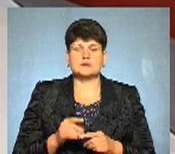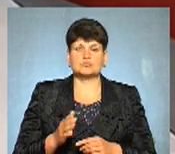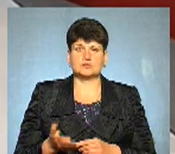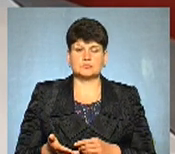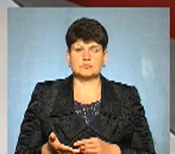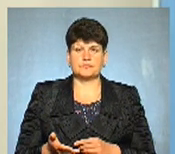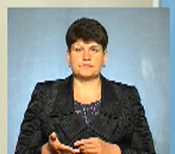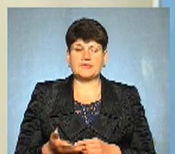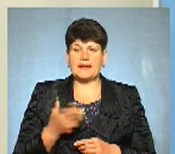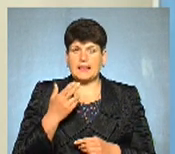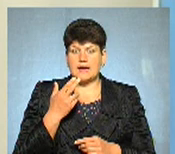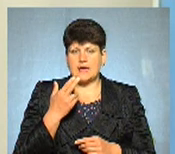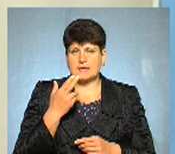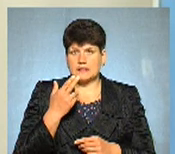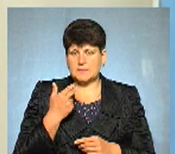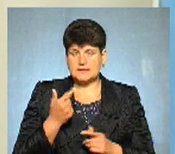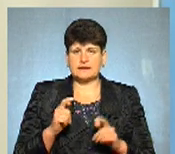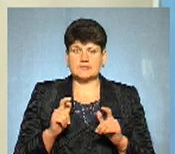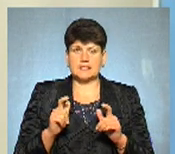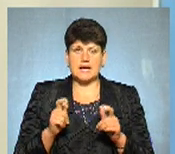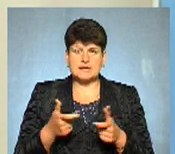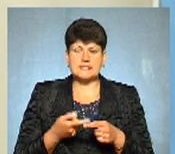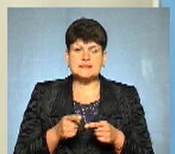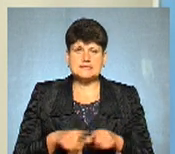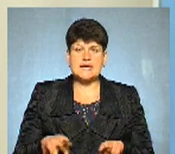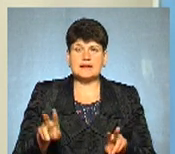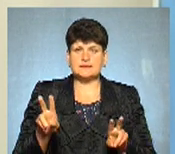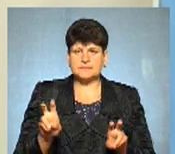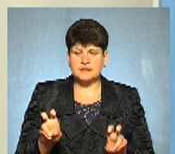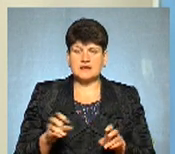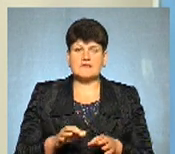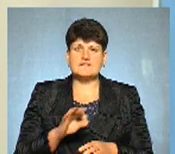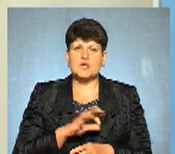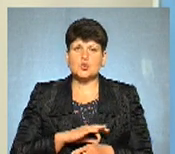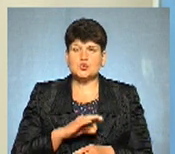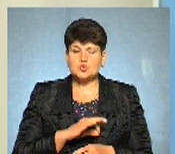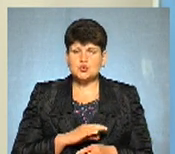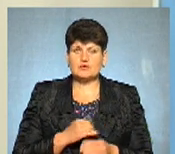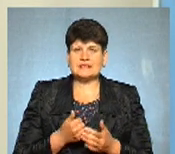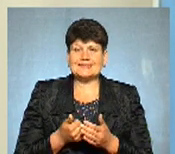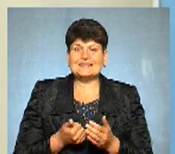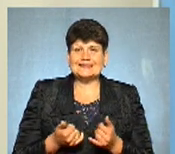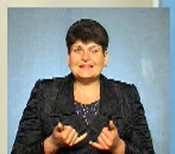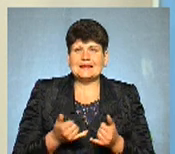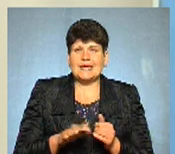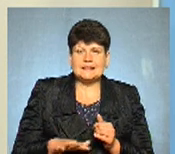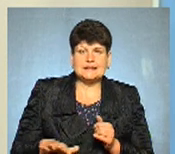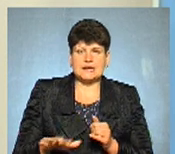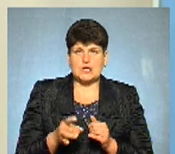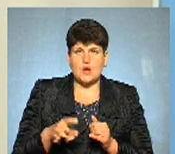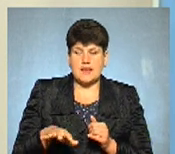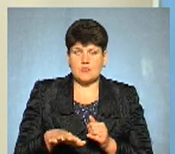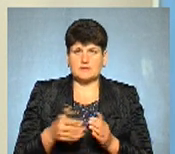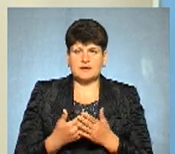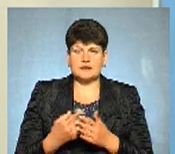Ну, адаптивний карантин – це такий термін, який використовується до певної території, тобто до певного регіону, скажімо.